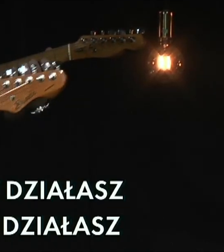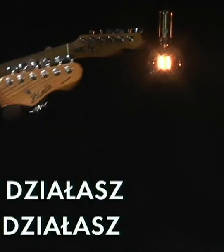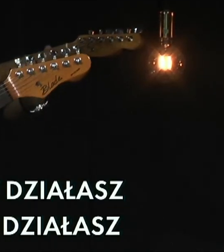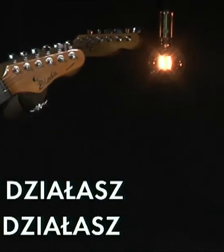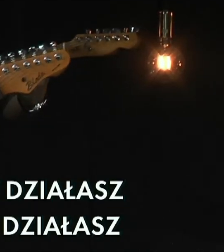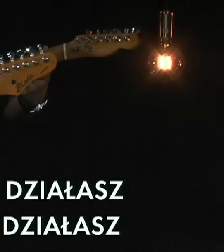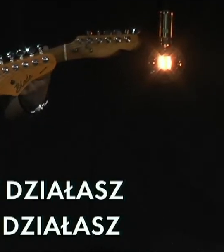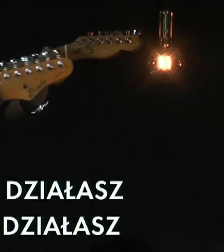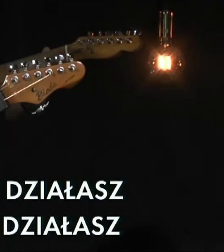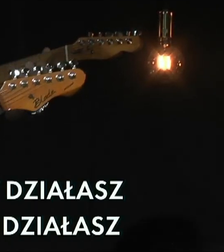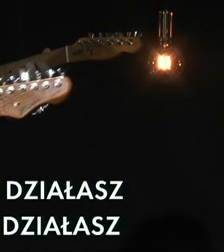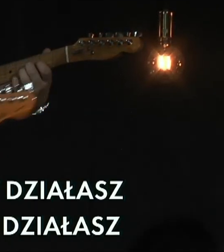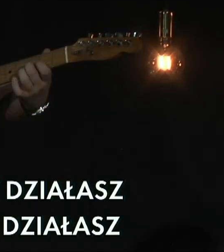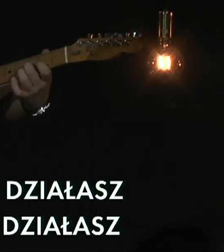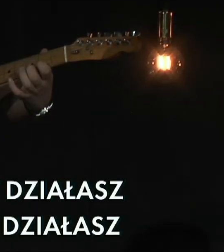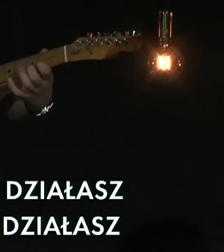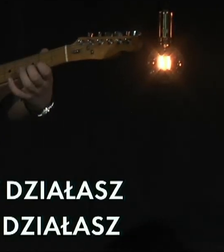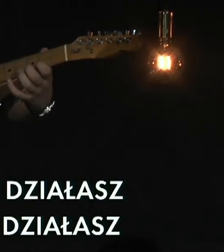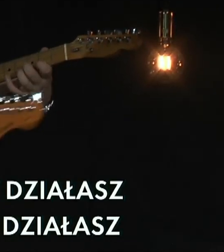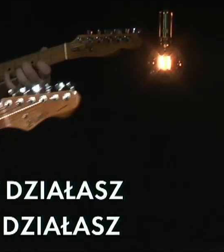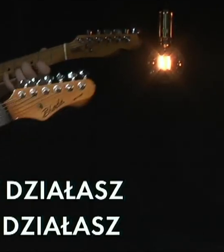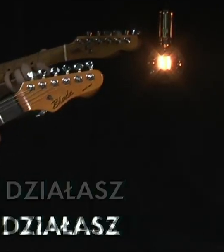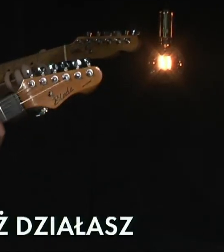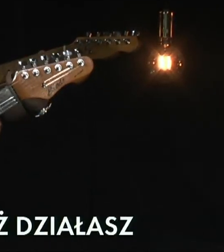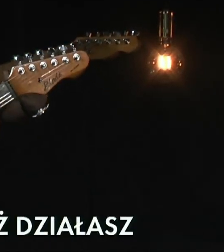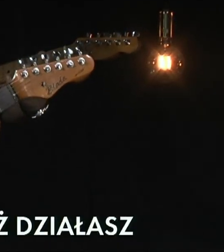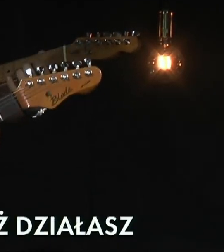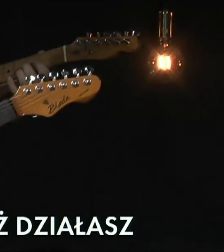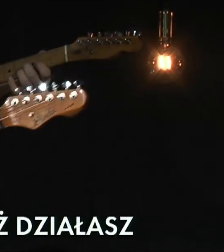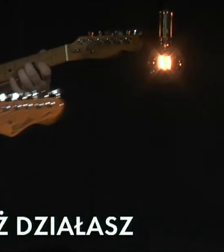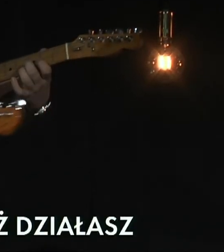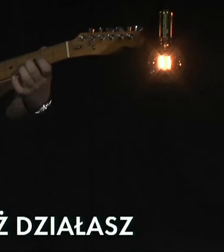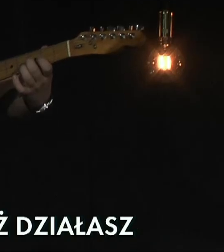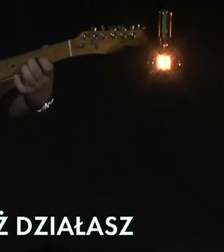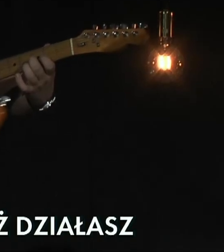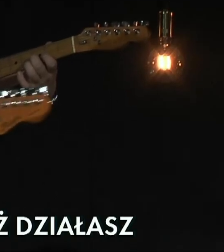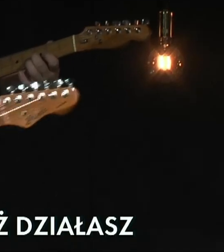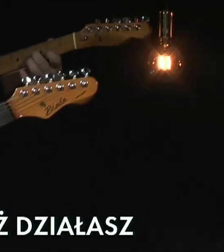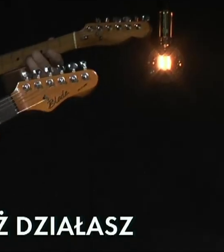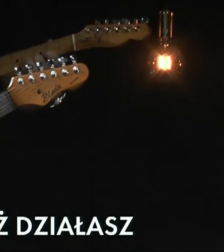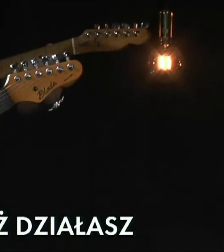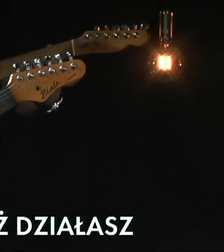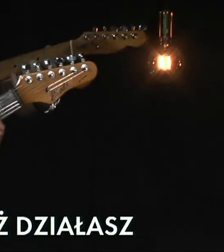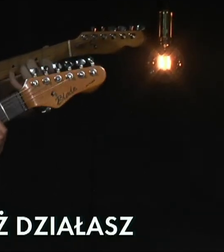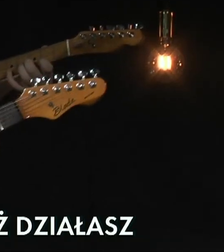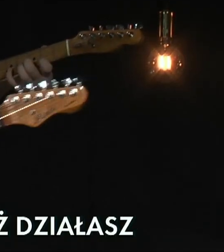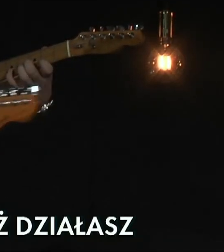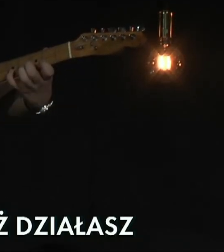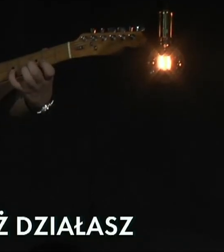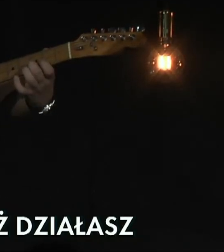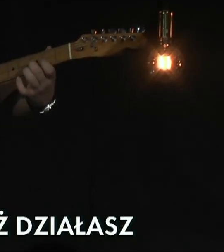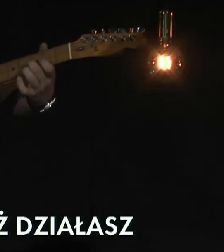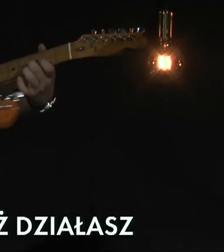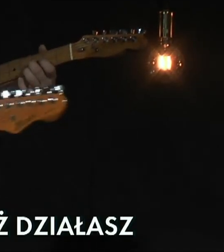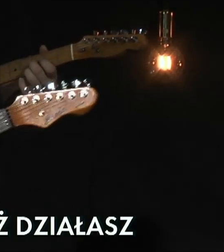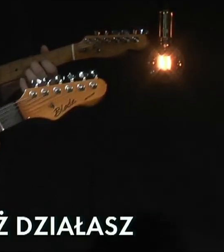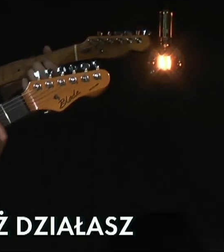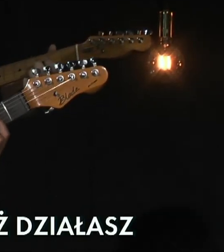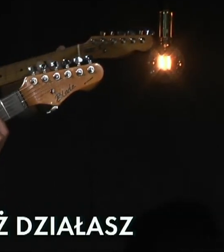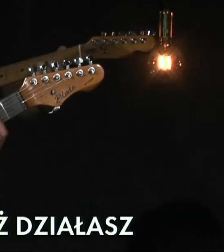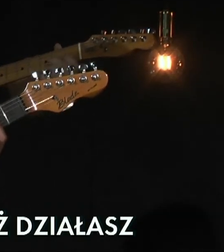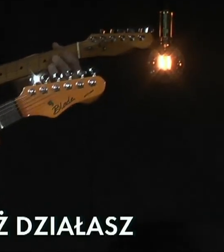owoc. W imieniu Jezusa Chrystusa. Amen. Kochani, jeszcze drugie wyzwanie. Zrobię